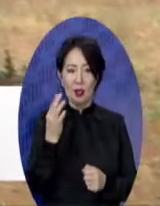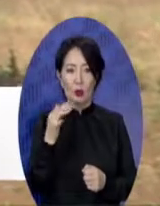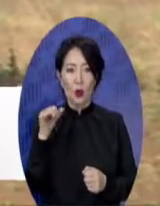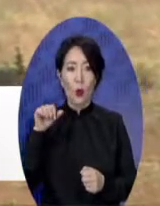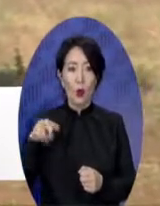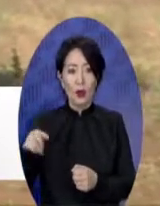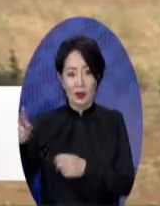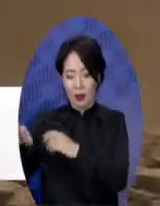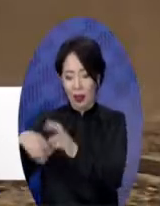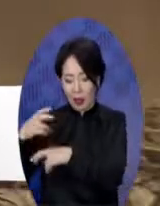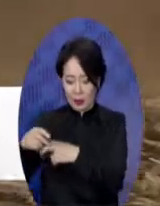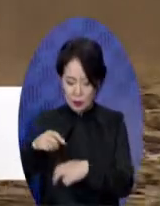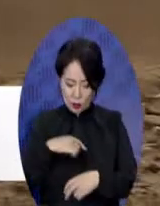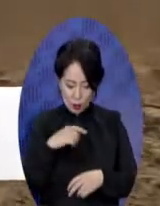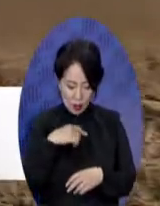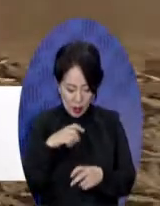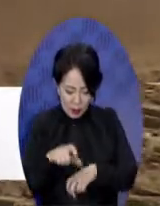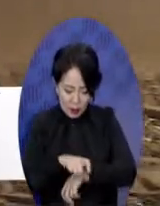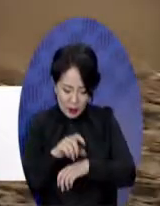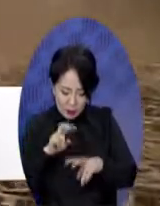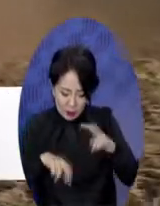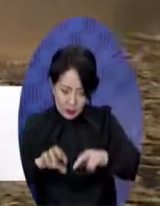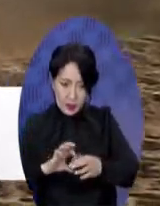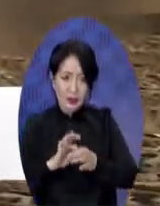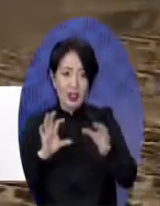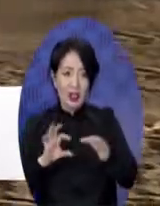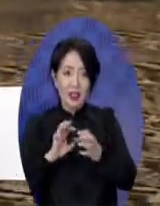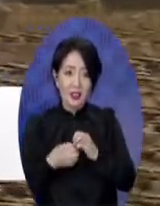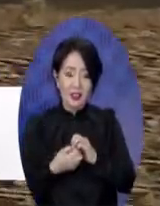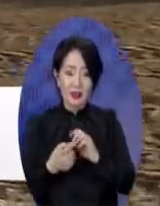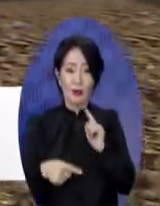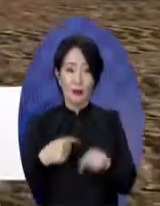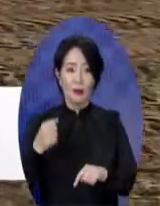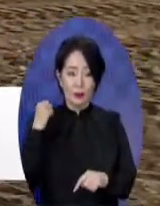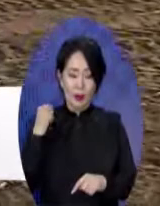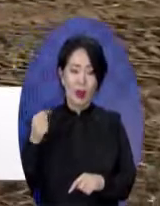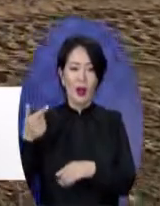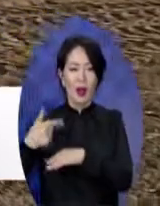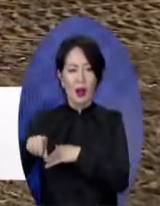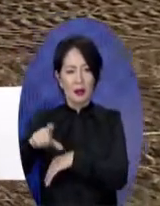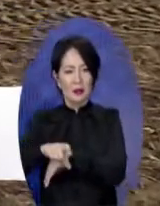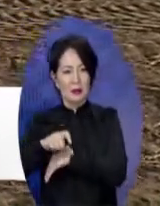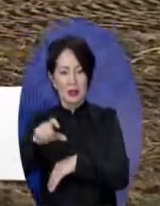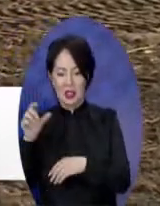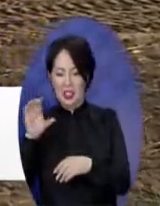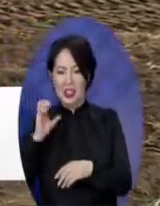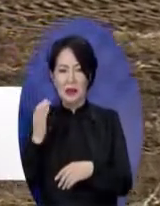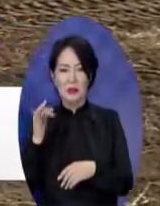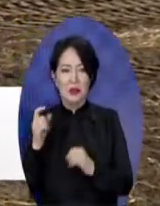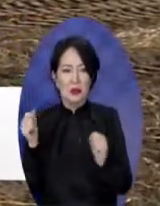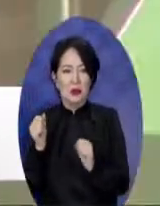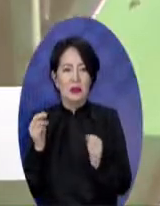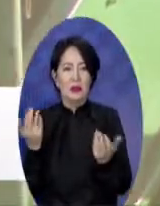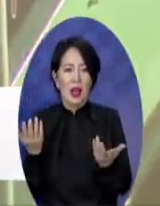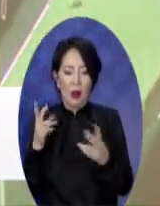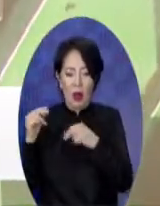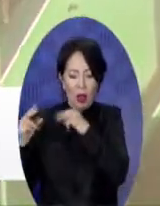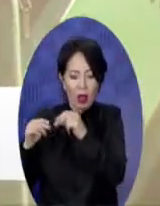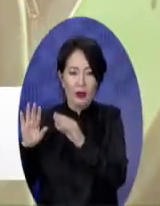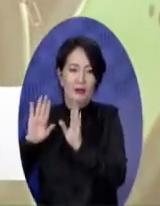хувьсэл авчирсан юм. Тухайн үед мэрэгжилтнүүд бүтэхгүй гэж дүгнэн гадны эрдэмтэд Сибирийн хүйтний хэрхэн туулах тухай маргаж